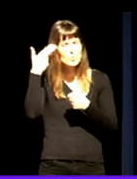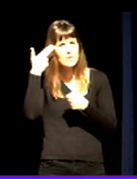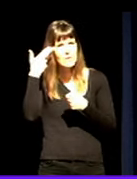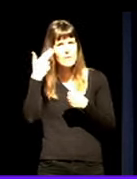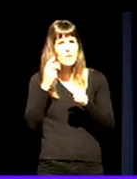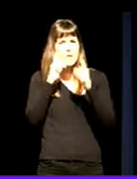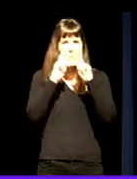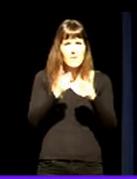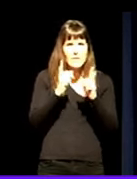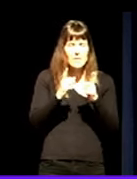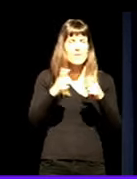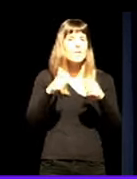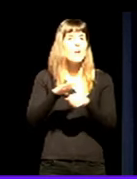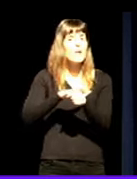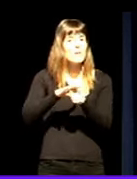prevenitzea eskuntzea delamoan.